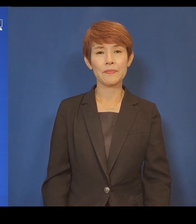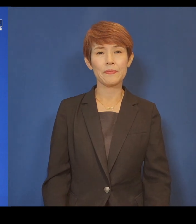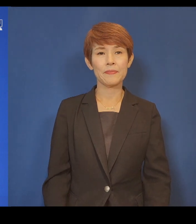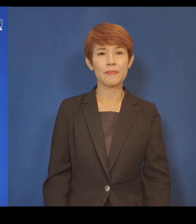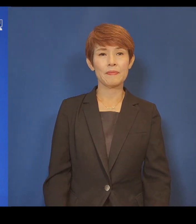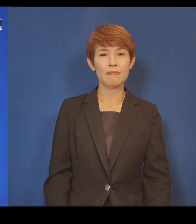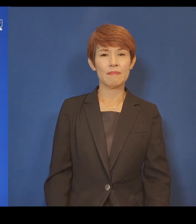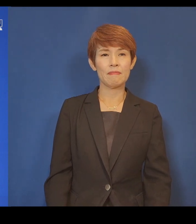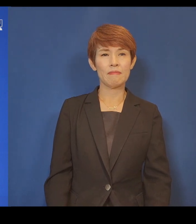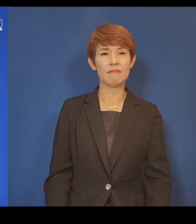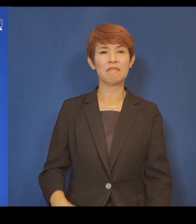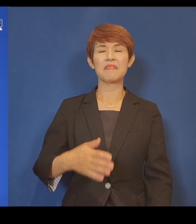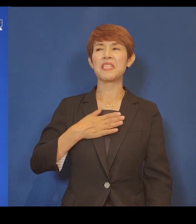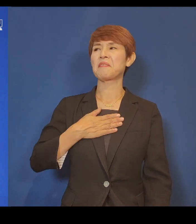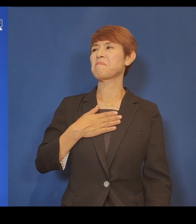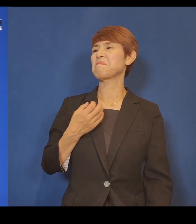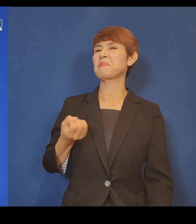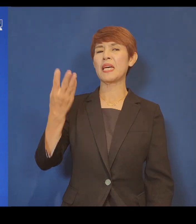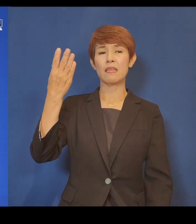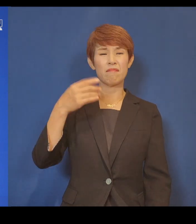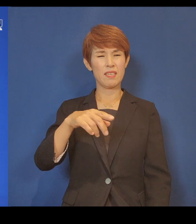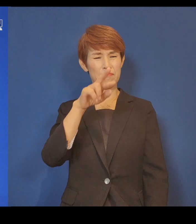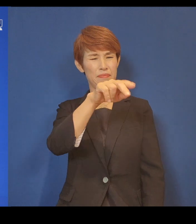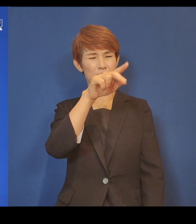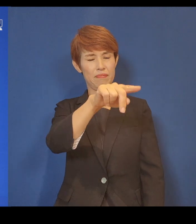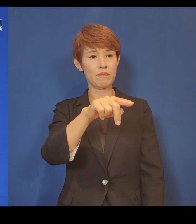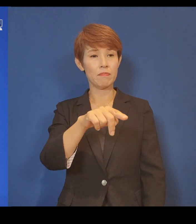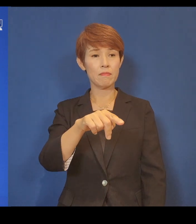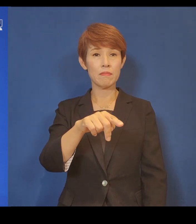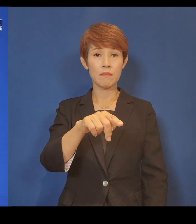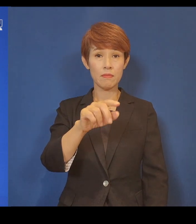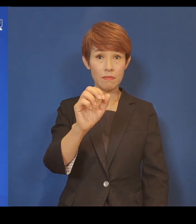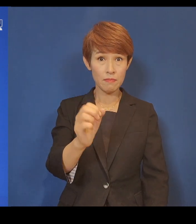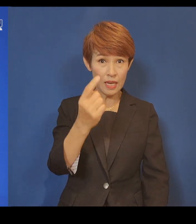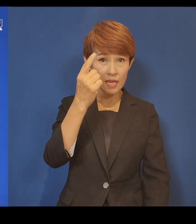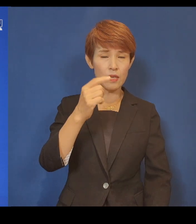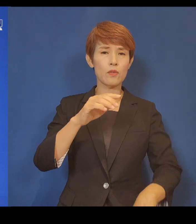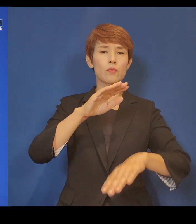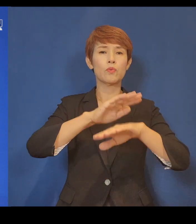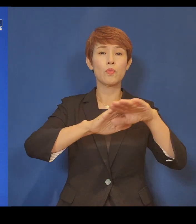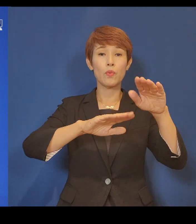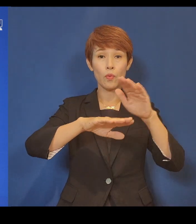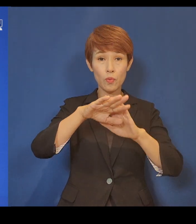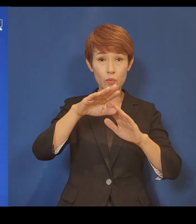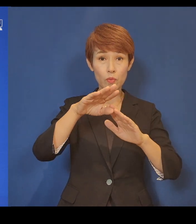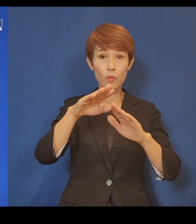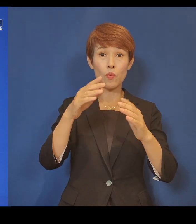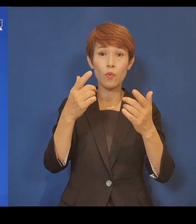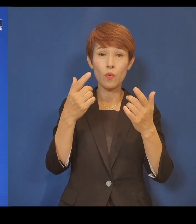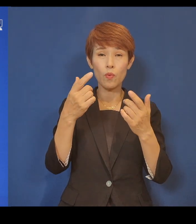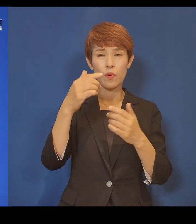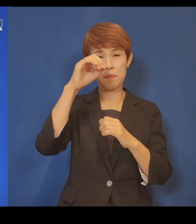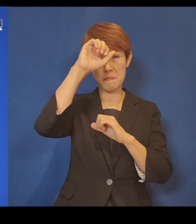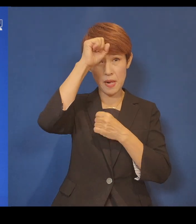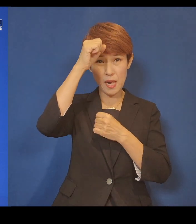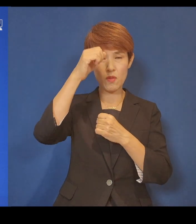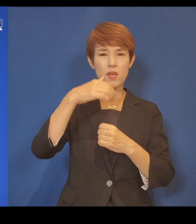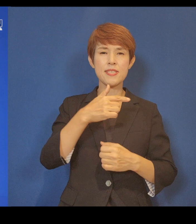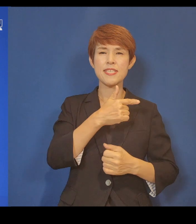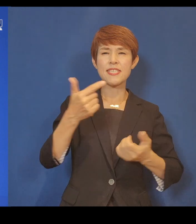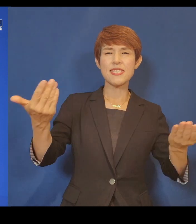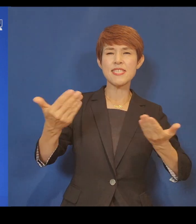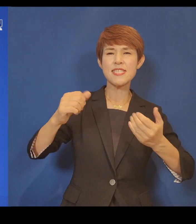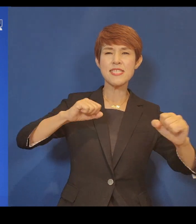그런 마음과 눈이 되니까 이 손발도 큰 일과 감당하지 못할 놀라운 일을